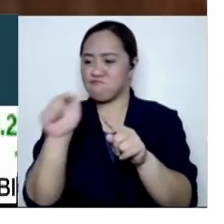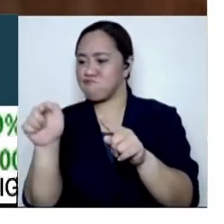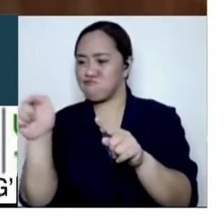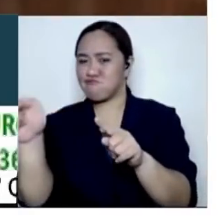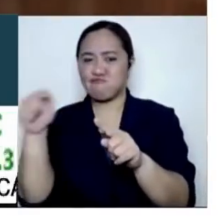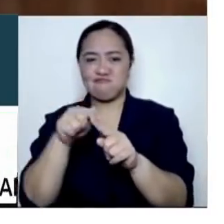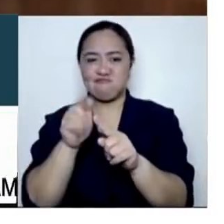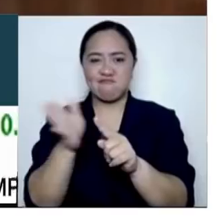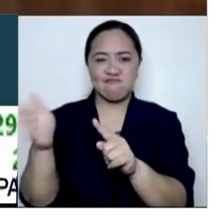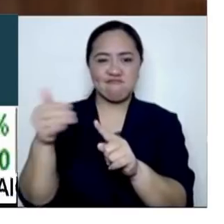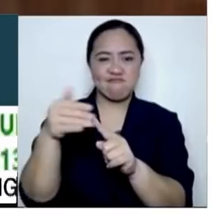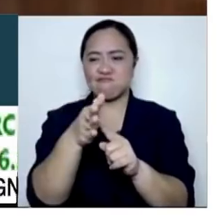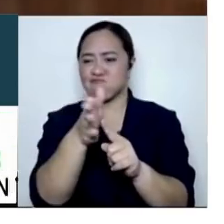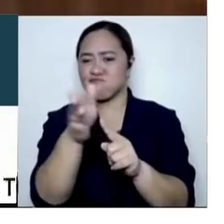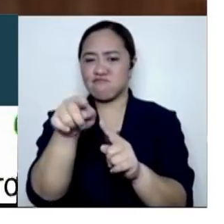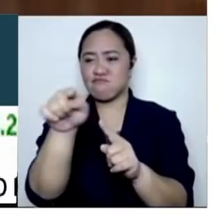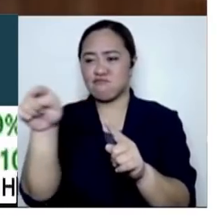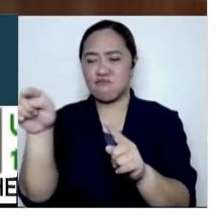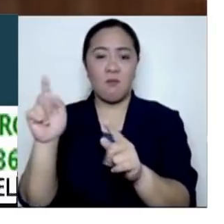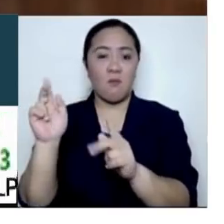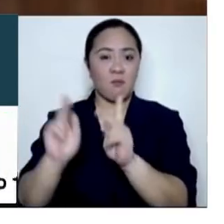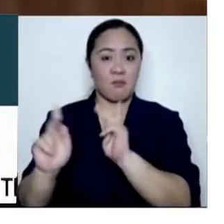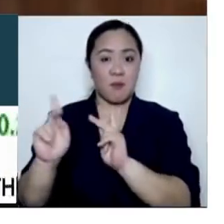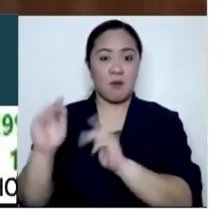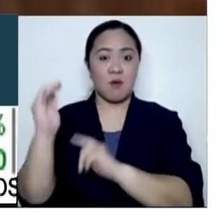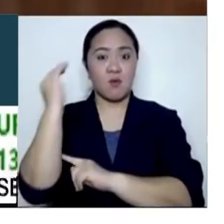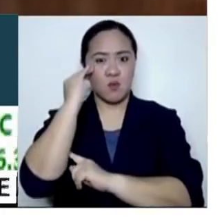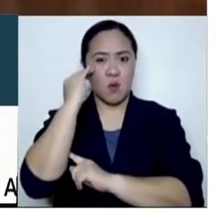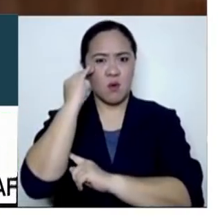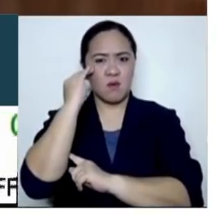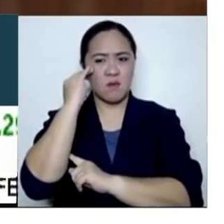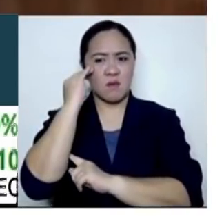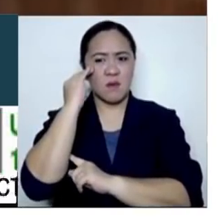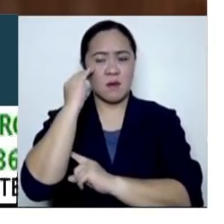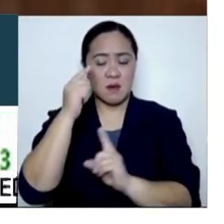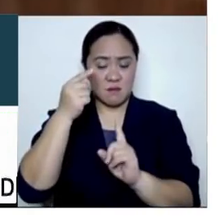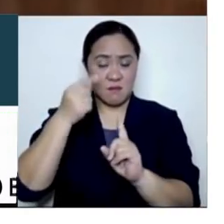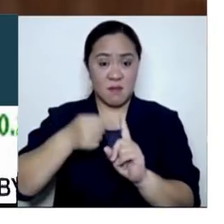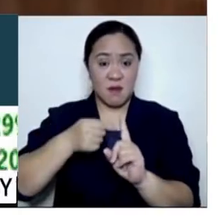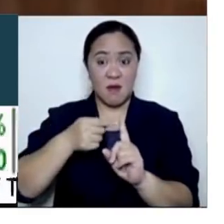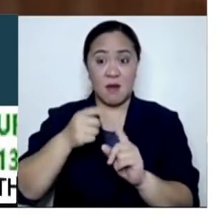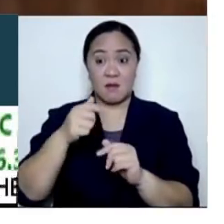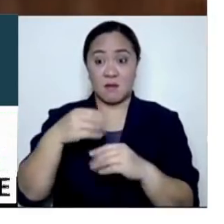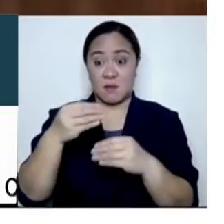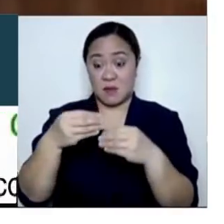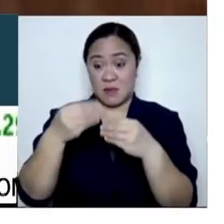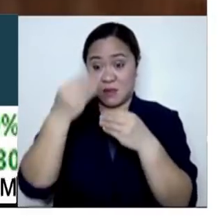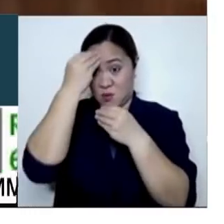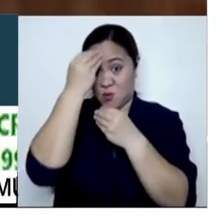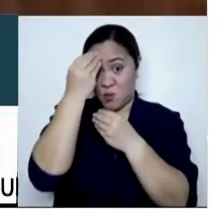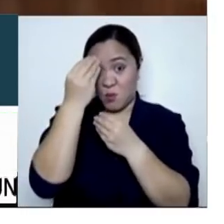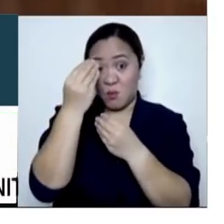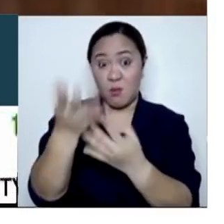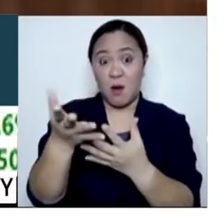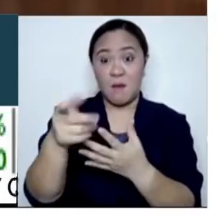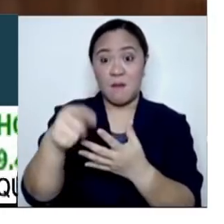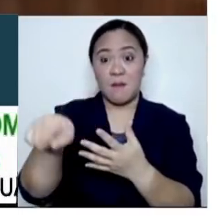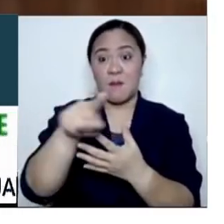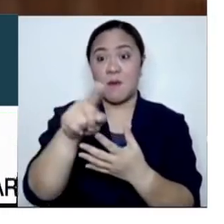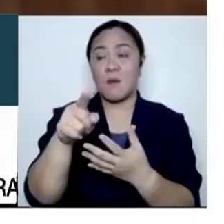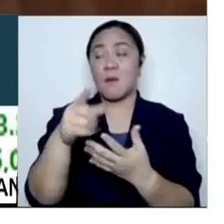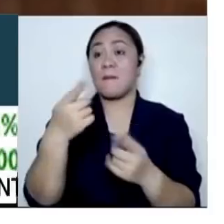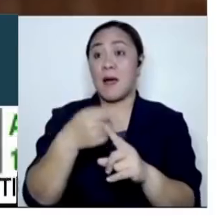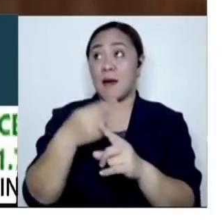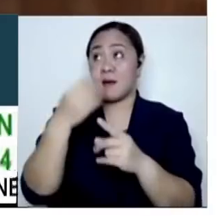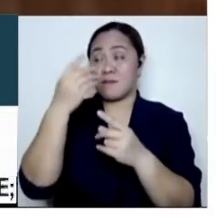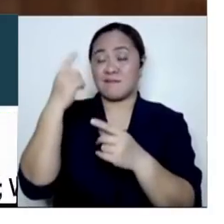unat pero lumabas na ang katotohanan. Imagine this guy, he doesn't even want us to ask him about where he got the money to